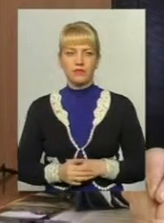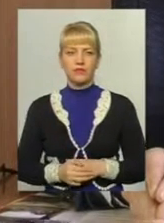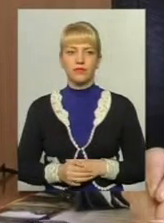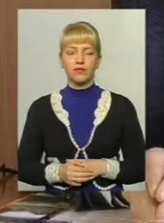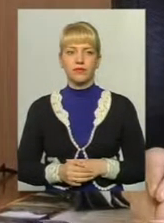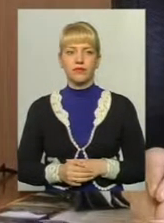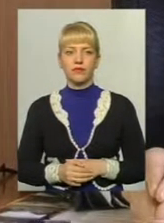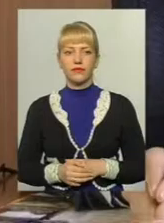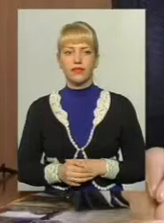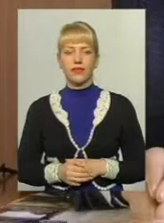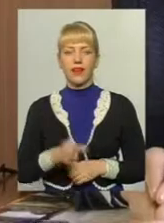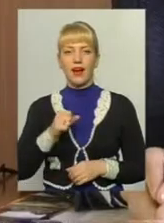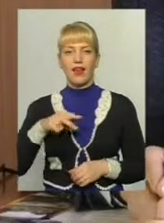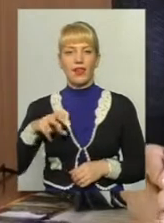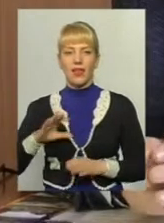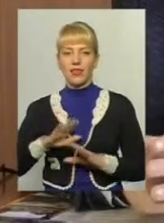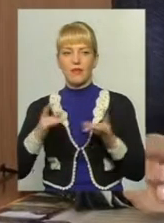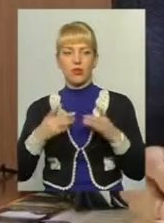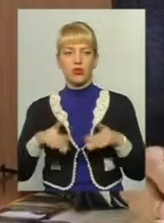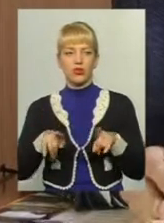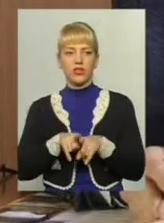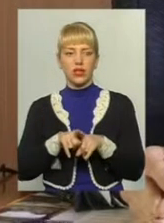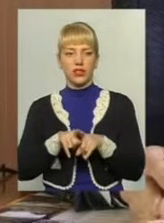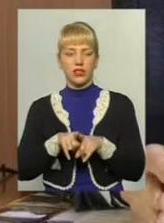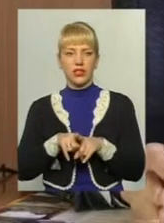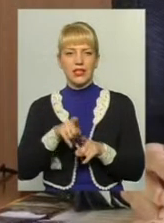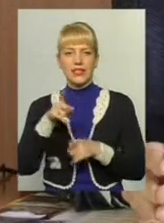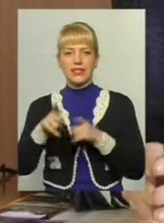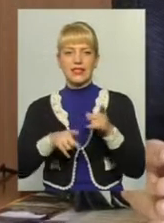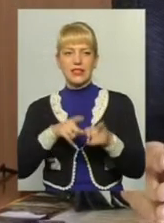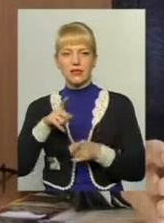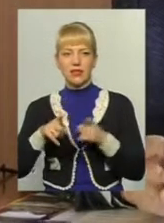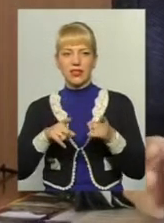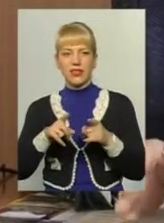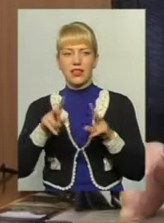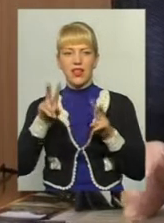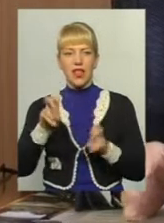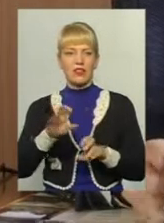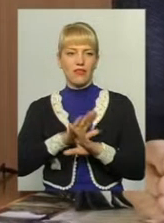дозволити їм реорганізуватись в управляючі компанії,